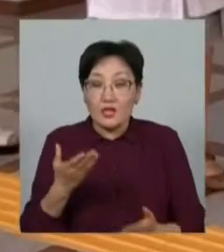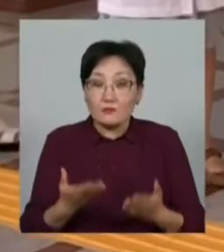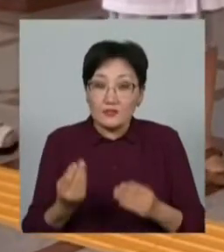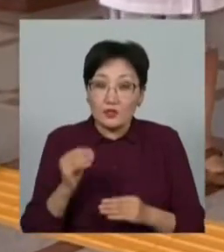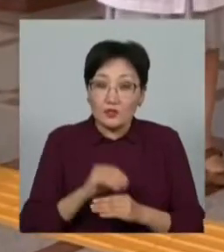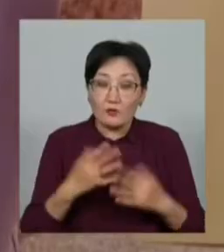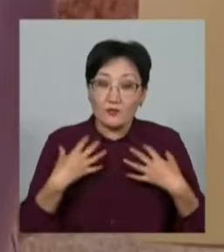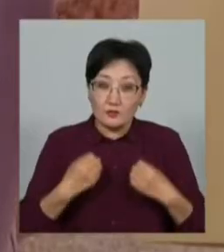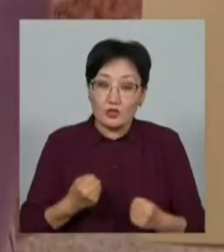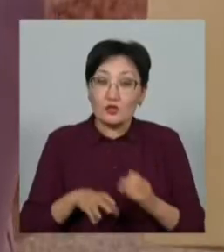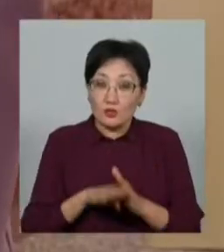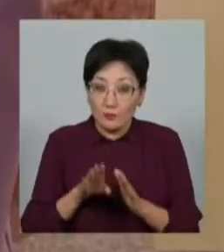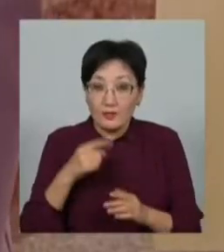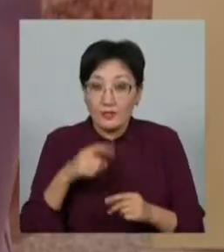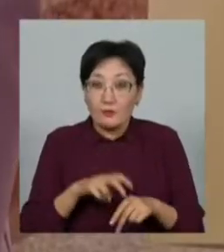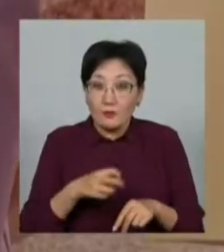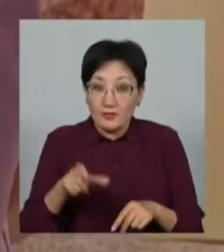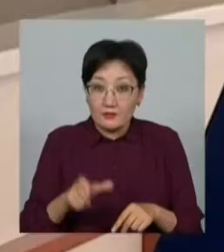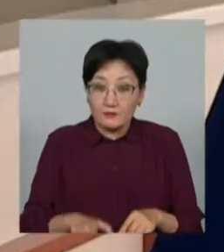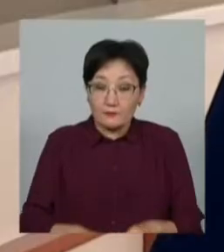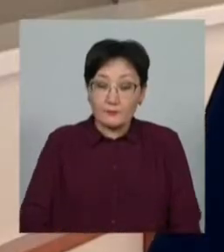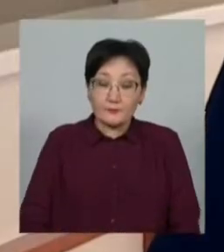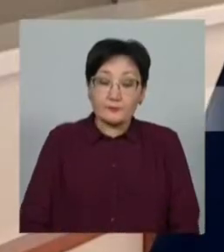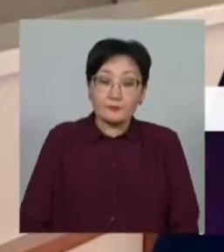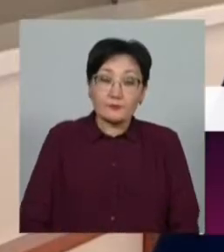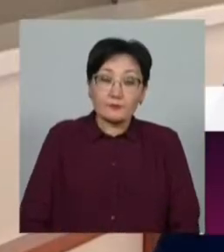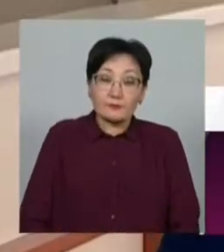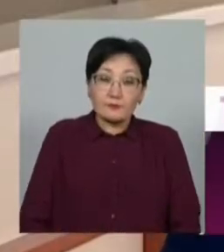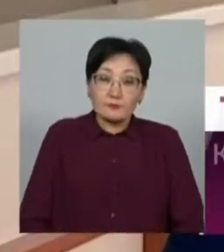қосып денсаулықтары жақсарған дейді мамандар.